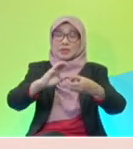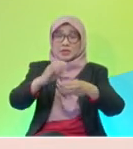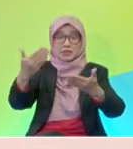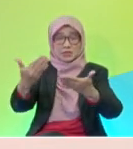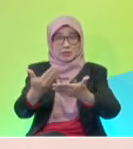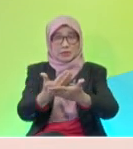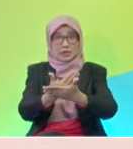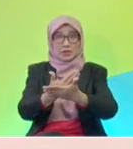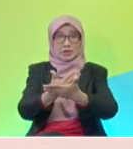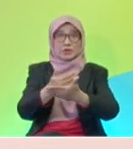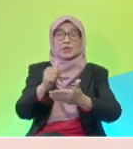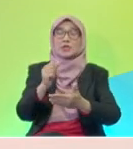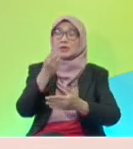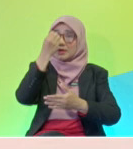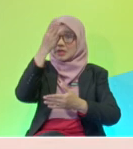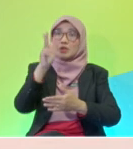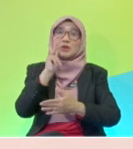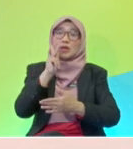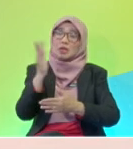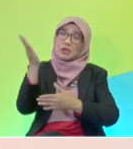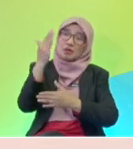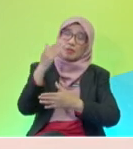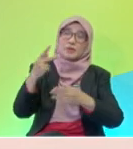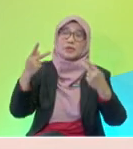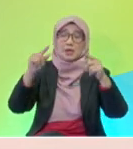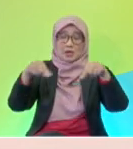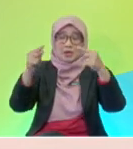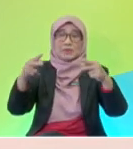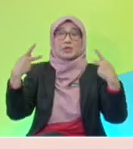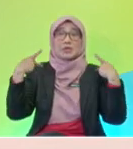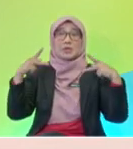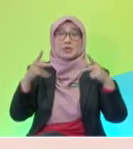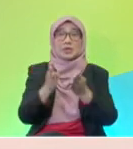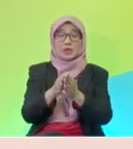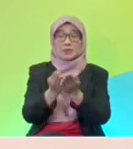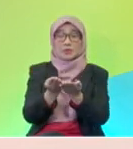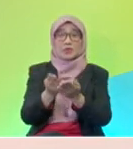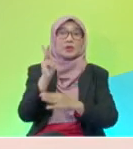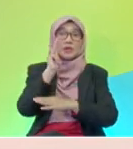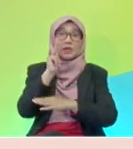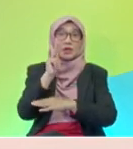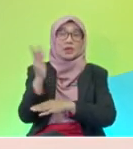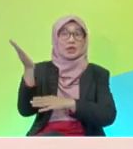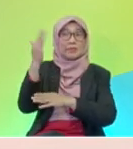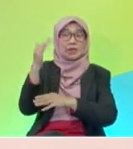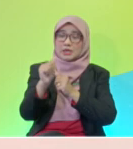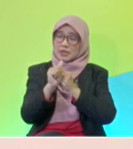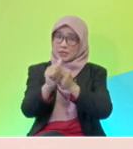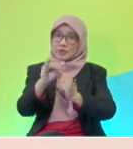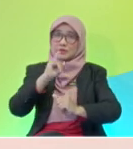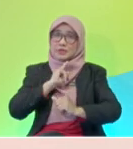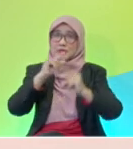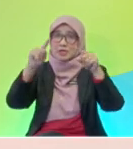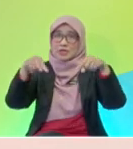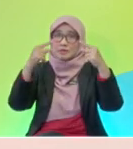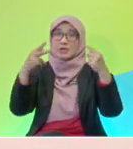kakaknya pergi ke kedai buku Kakak Marilah ikut saya ke kedai